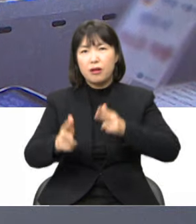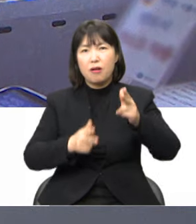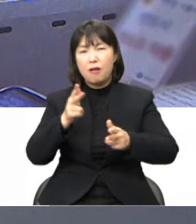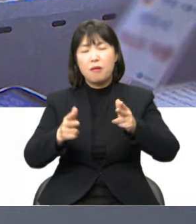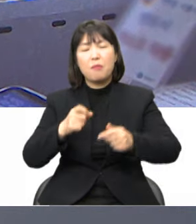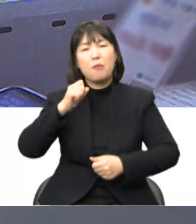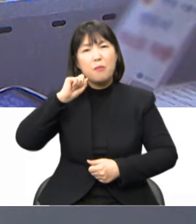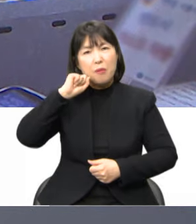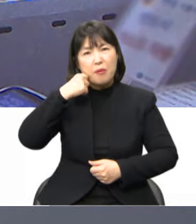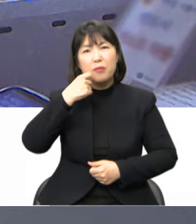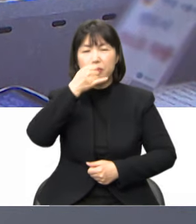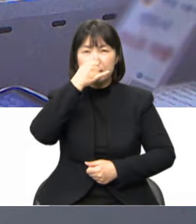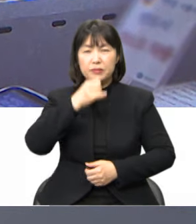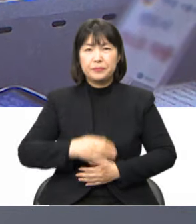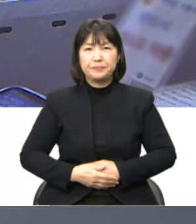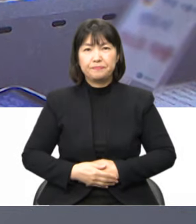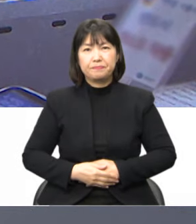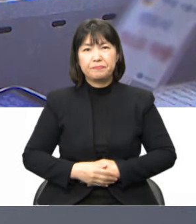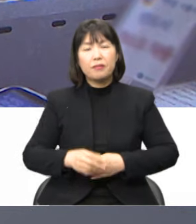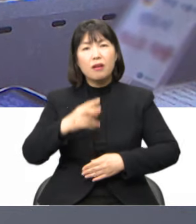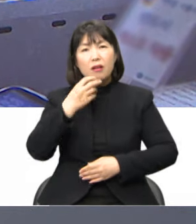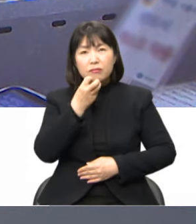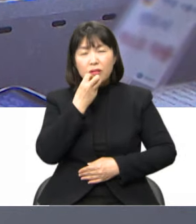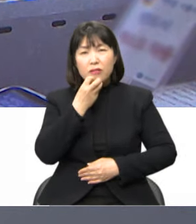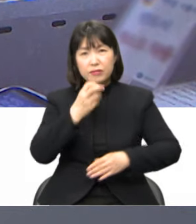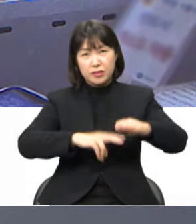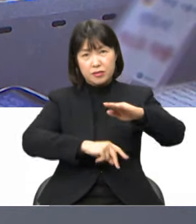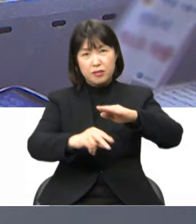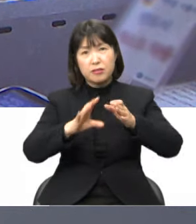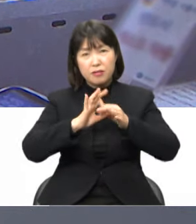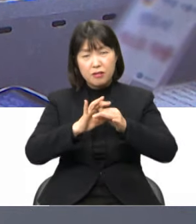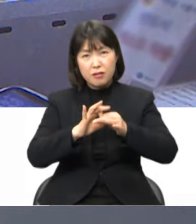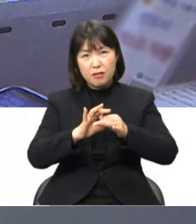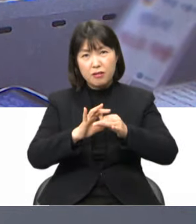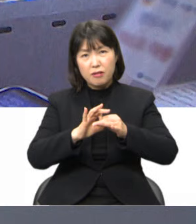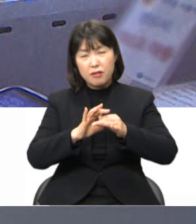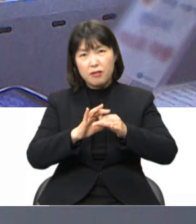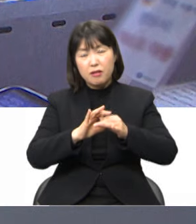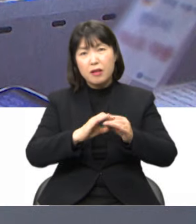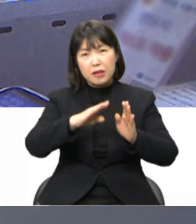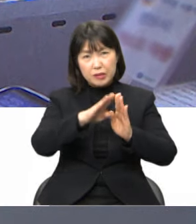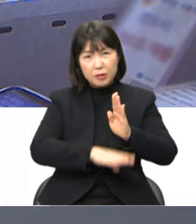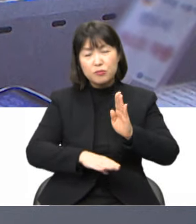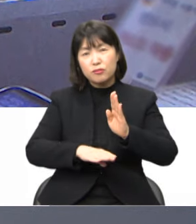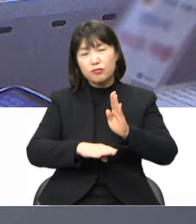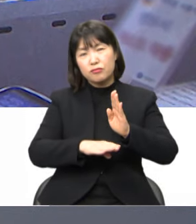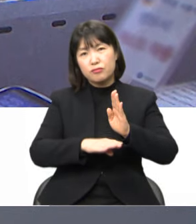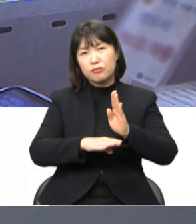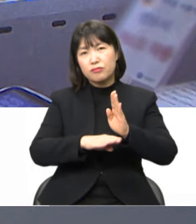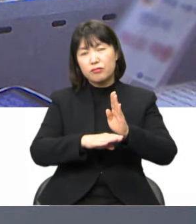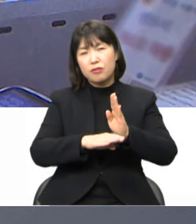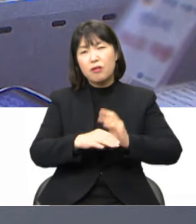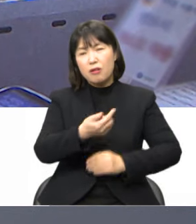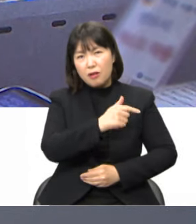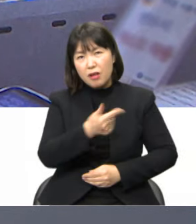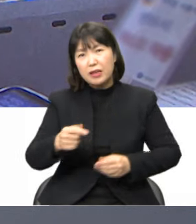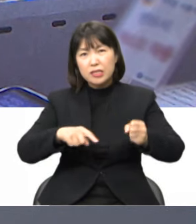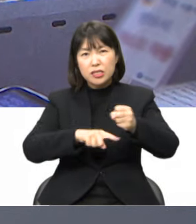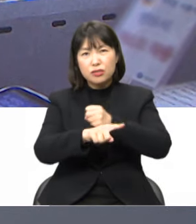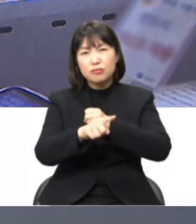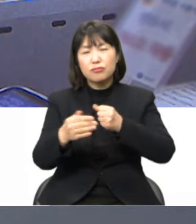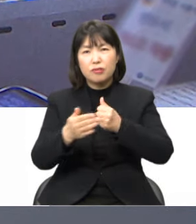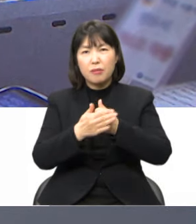북부권은이 서울지하철 연장 사업이 남북의 경인선 신설 사업이 이런저 로 어려움을 겪고